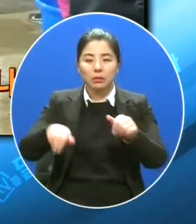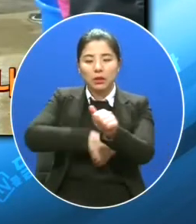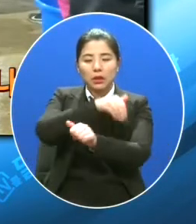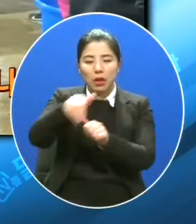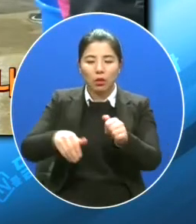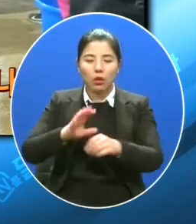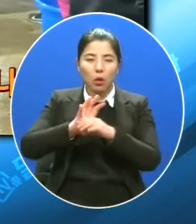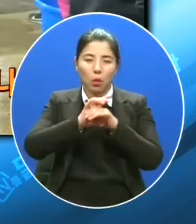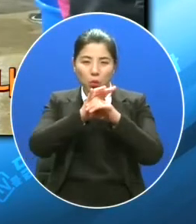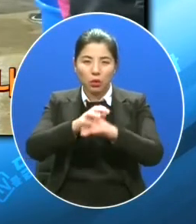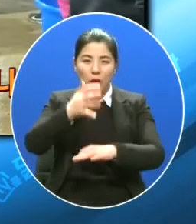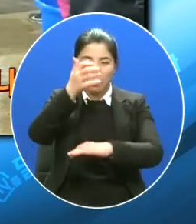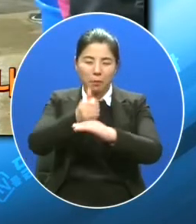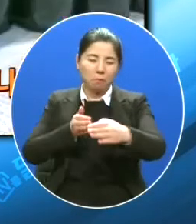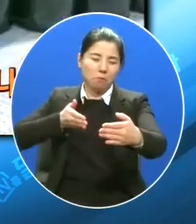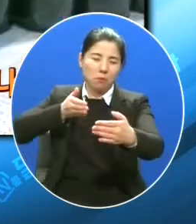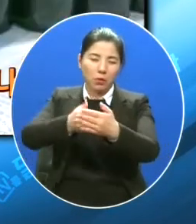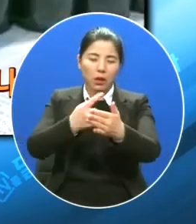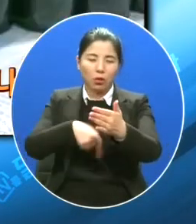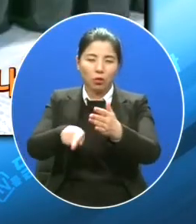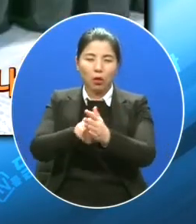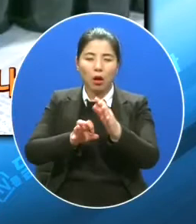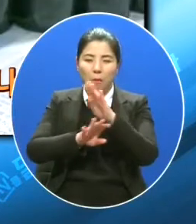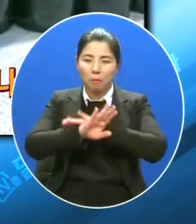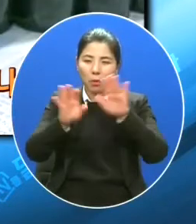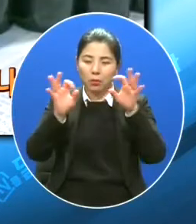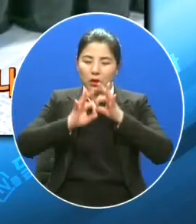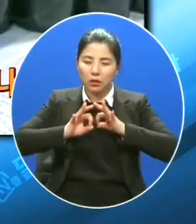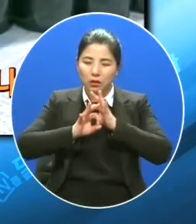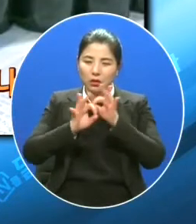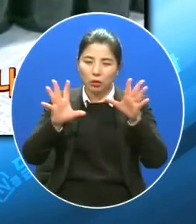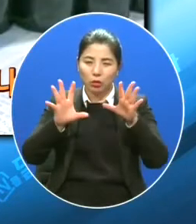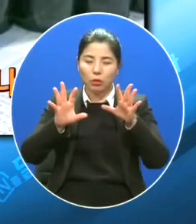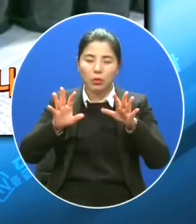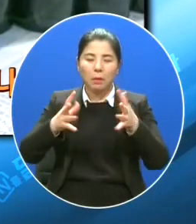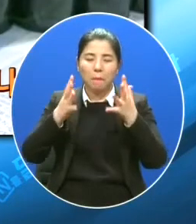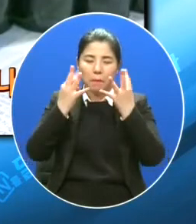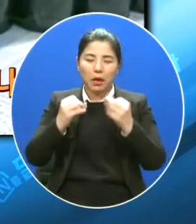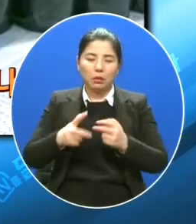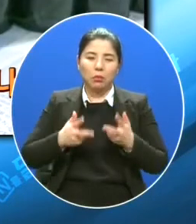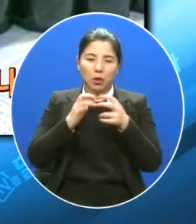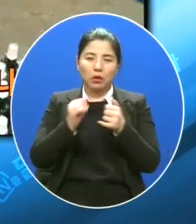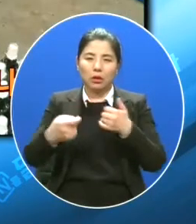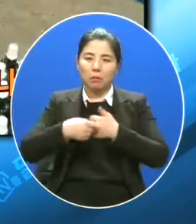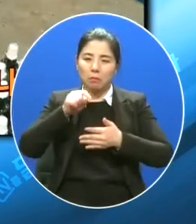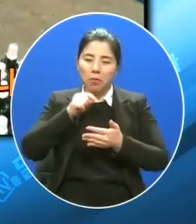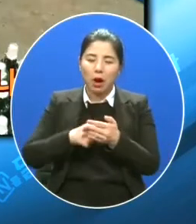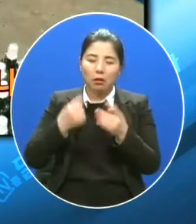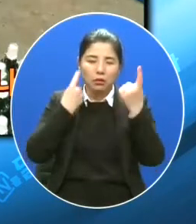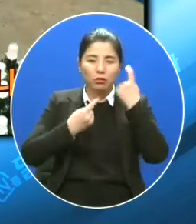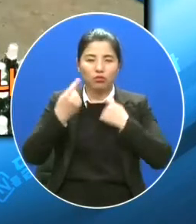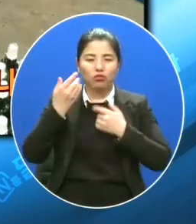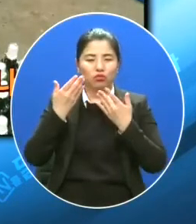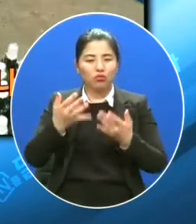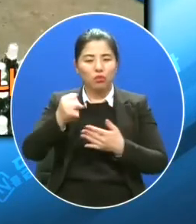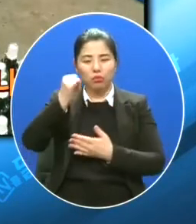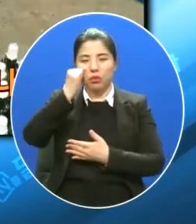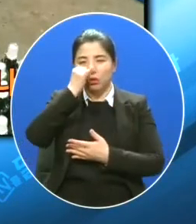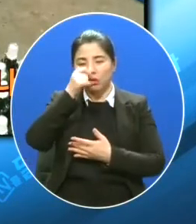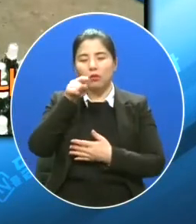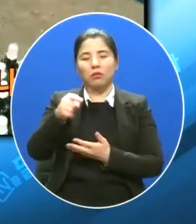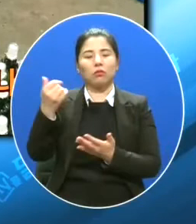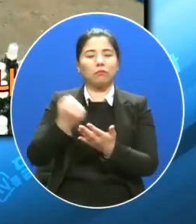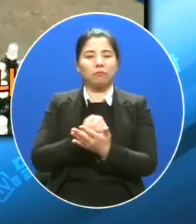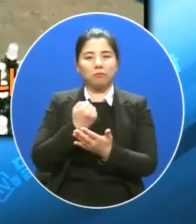순간에도 코로나19 종식을 위해 불철주야 애쓰는 수많은 봉사자들이 가슴에 피멍을 남기고 있다는